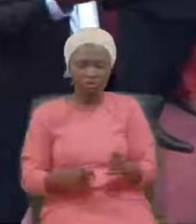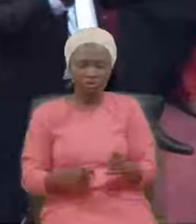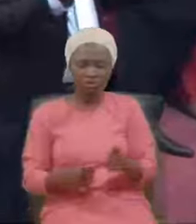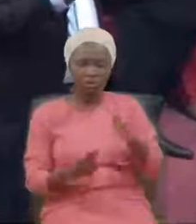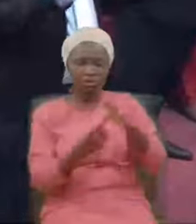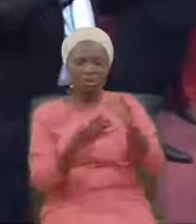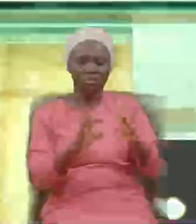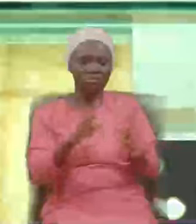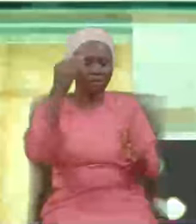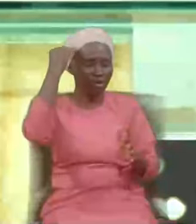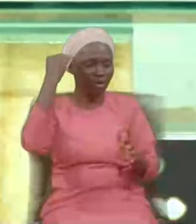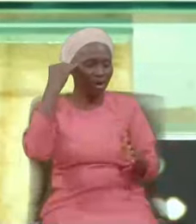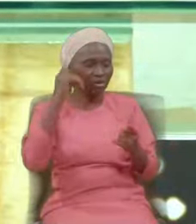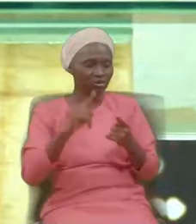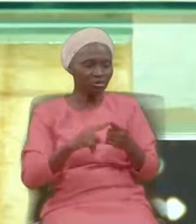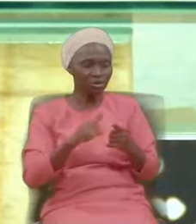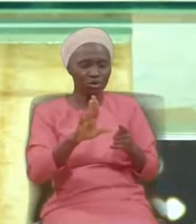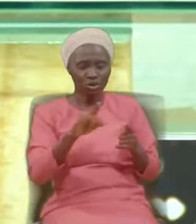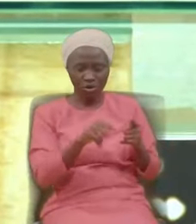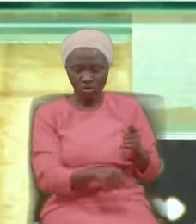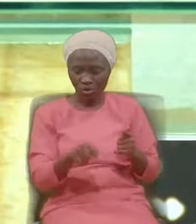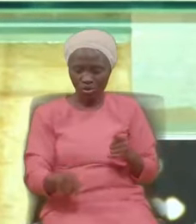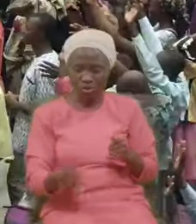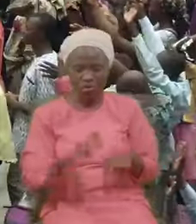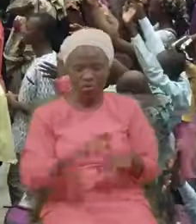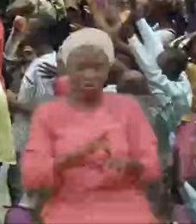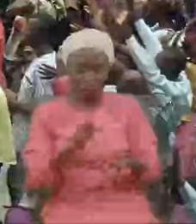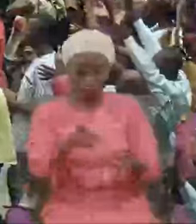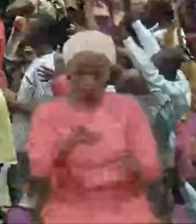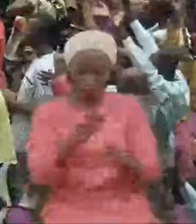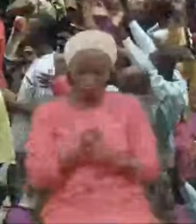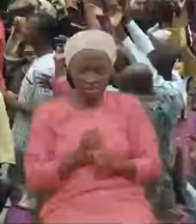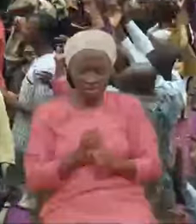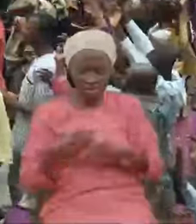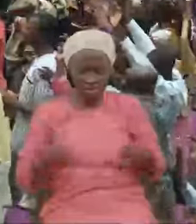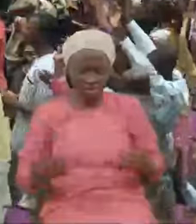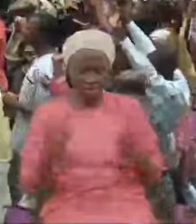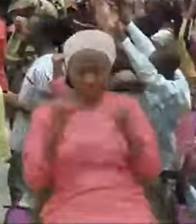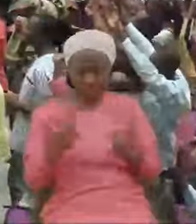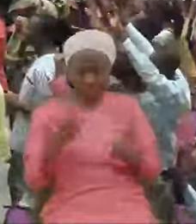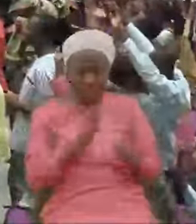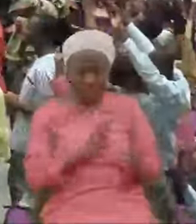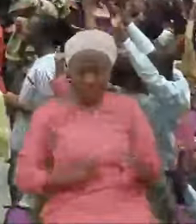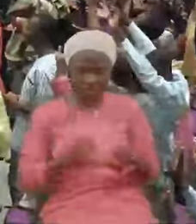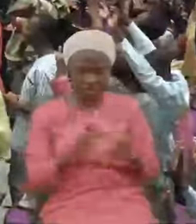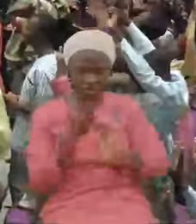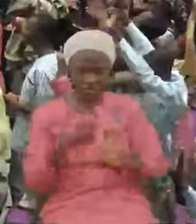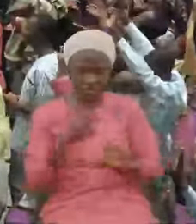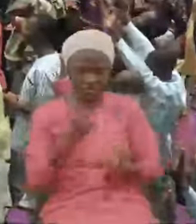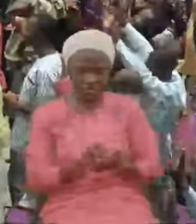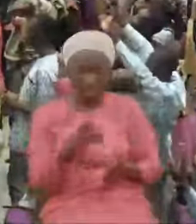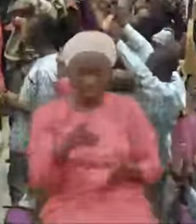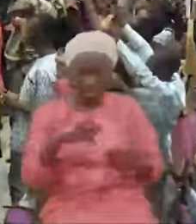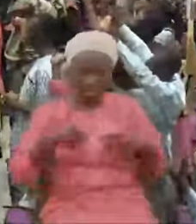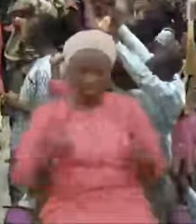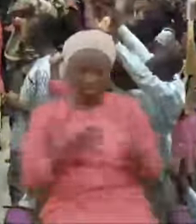tête jusqu'au bout des orteils. Recevez la force de guérison de Christ. Vous êtes guéri.